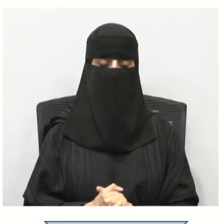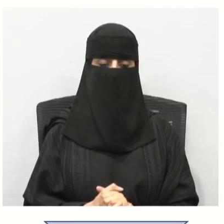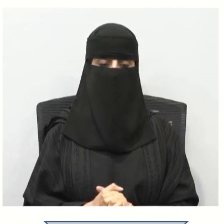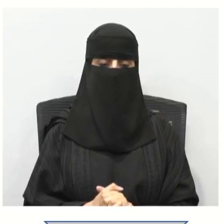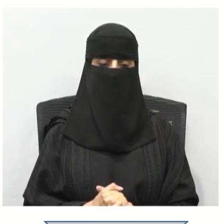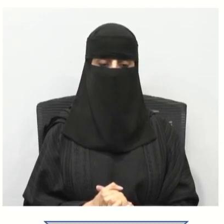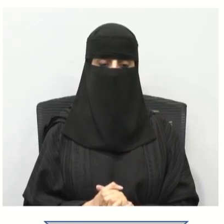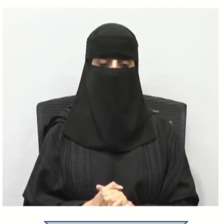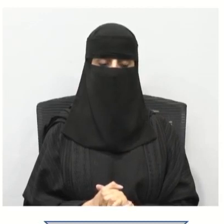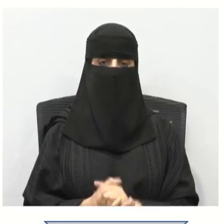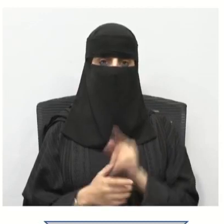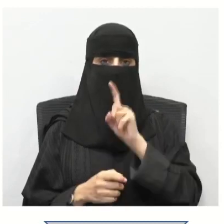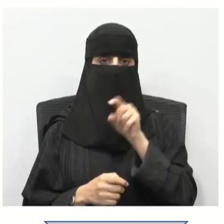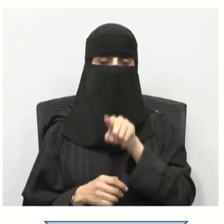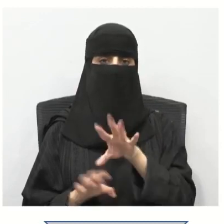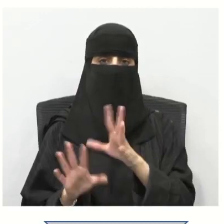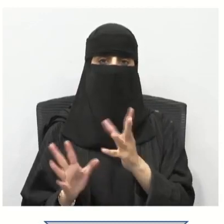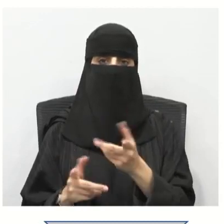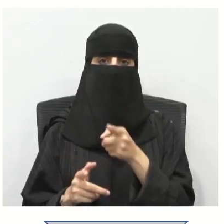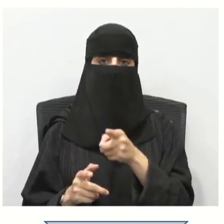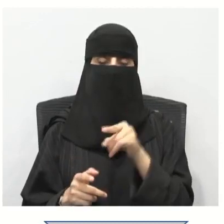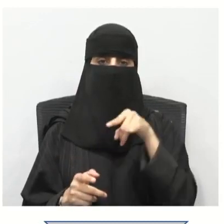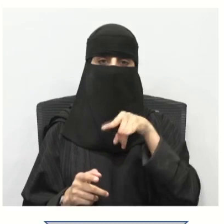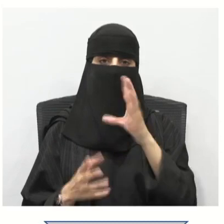بتعجب ما هذه الطائره